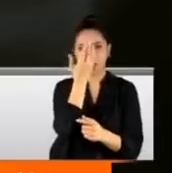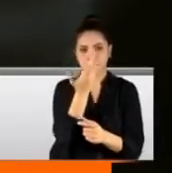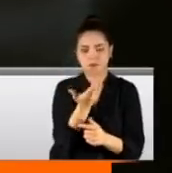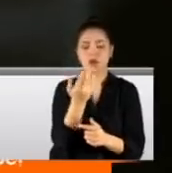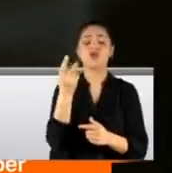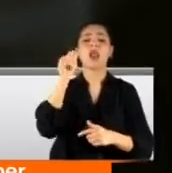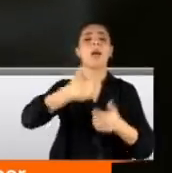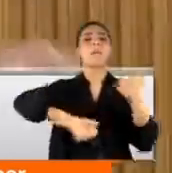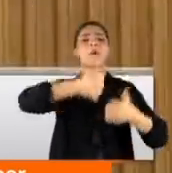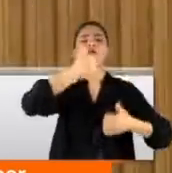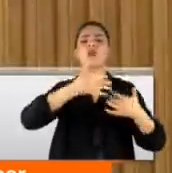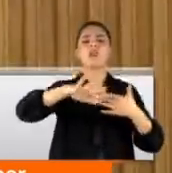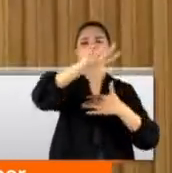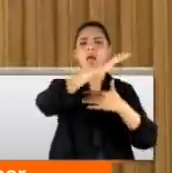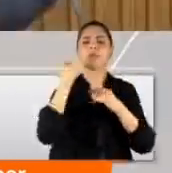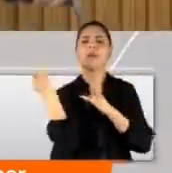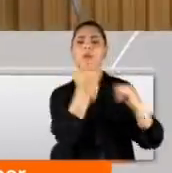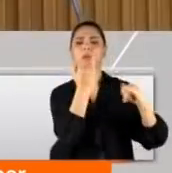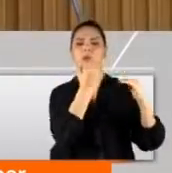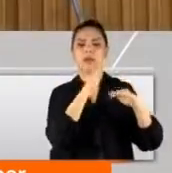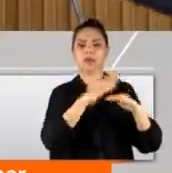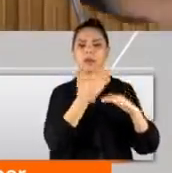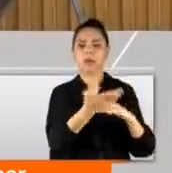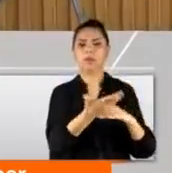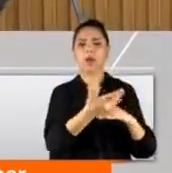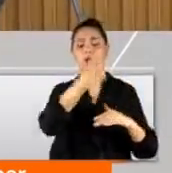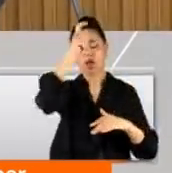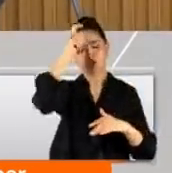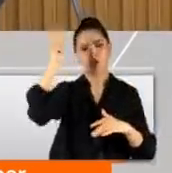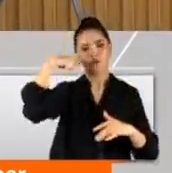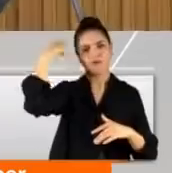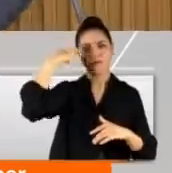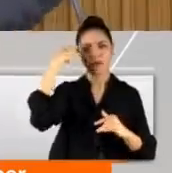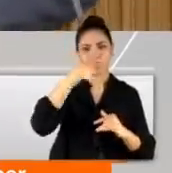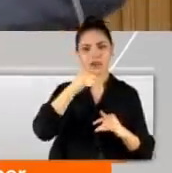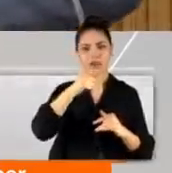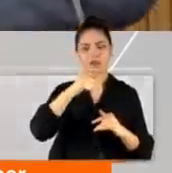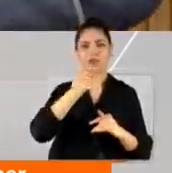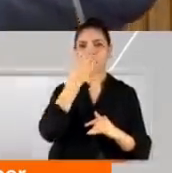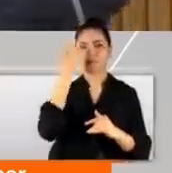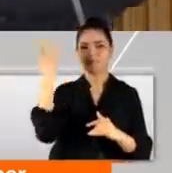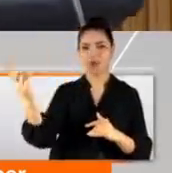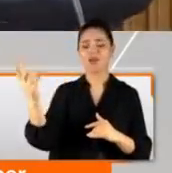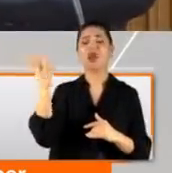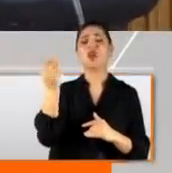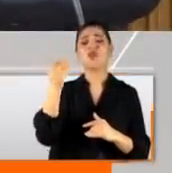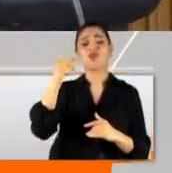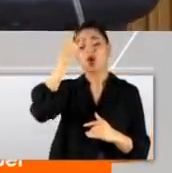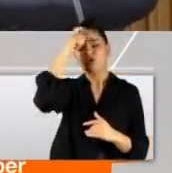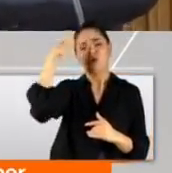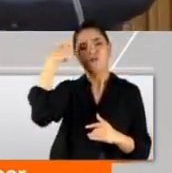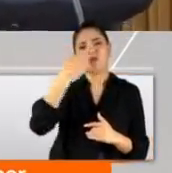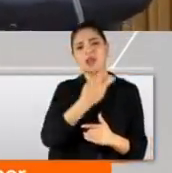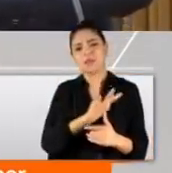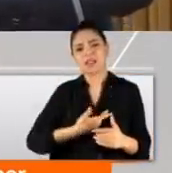sert eleştirilerde bulundu. İsmet Büyükataman Türk filmlerinden, ki Sayın Bahçeli Türk filmlerine çok meraklıdır.